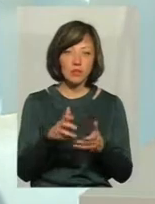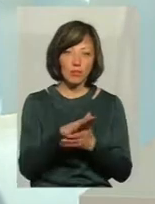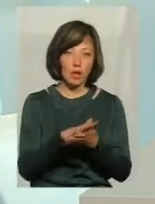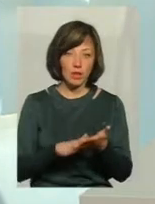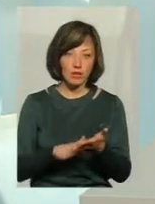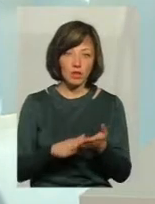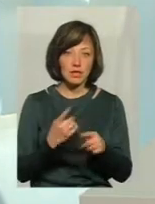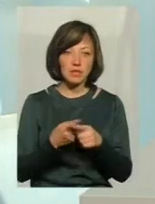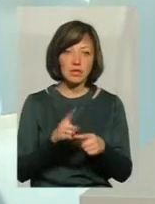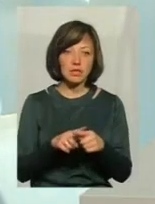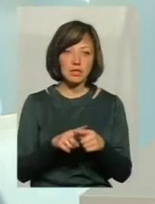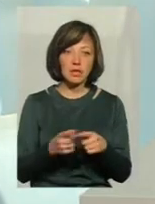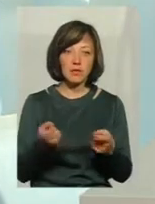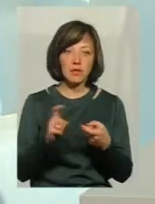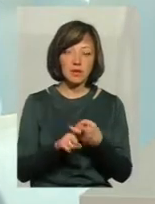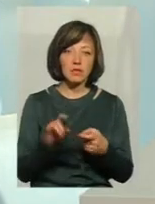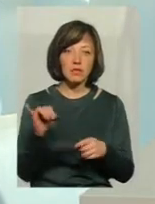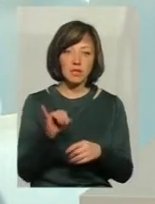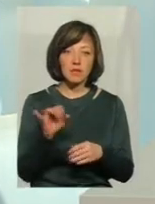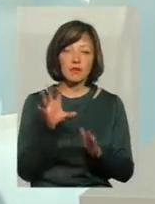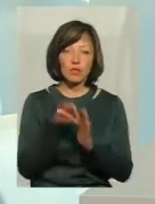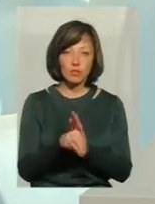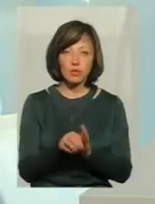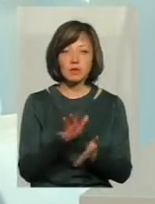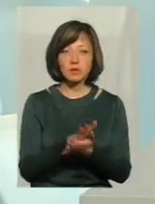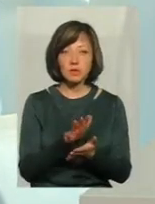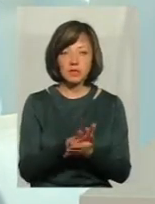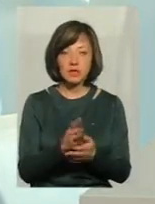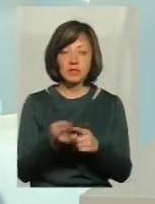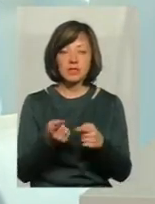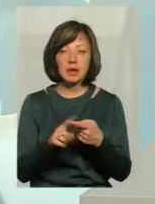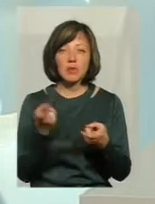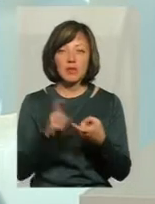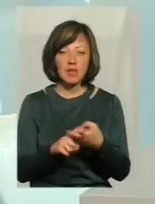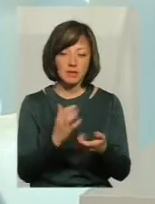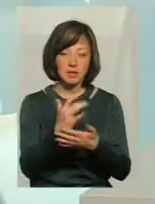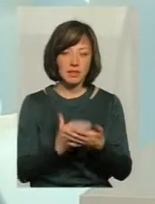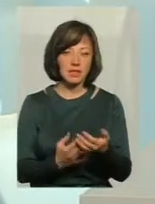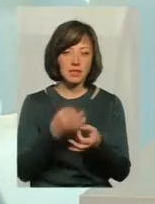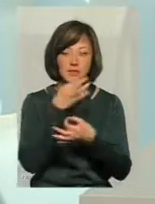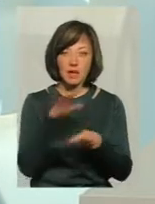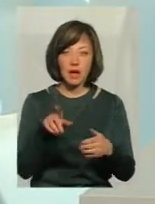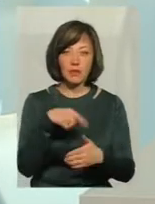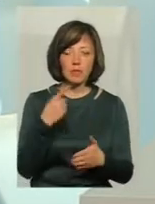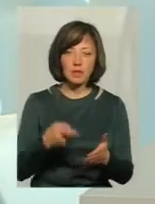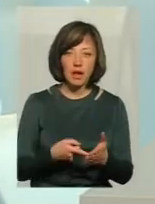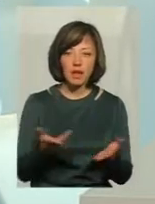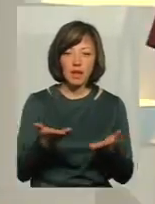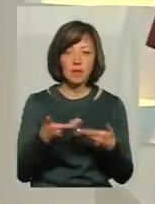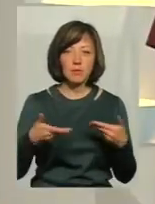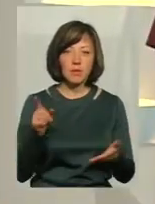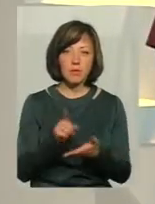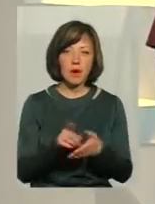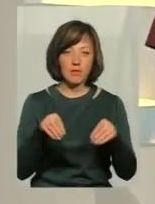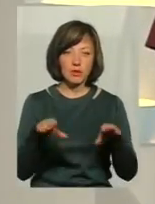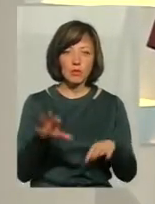подальшому. Це торкається і в тому числі сміття, це торкається низки всіляких питань, які ми маємо вирішувати.